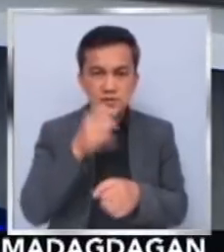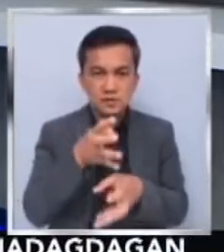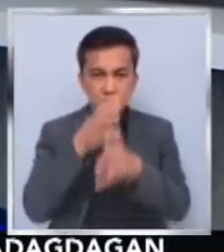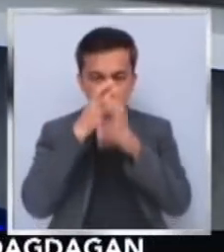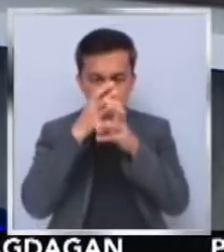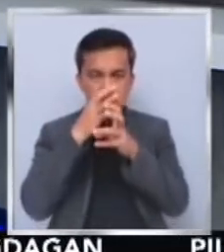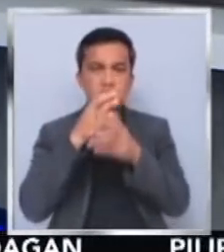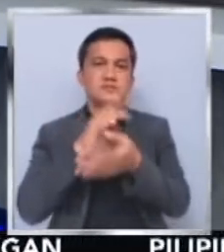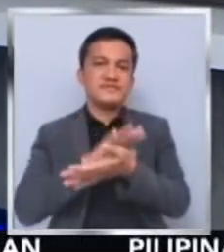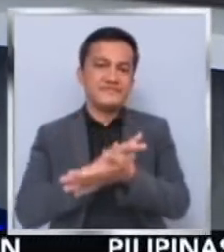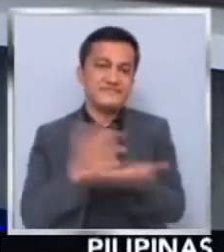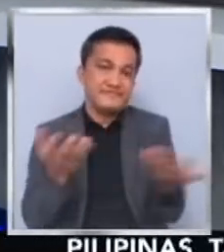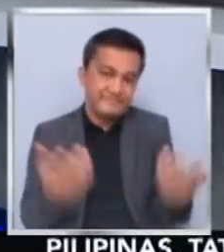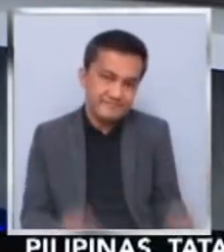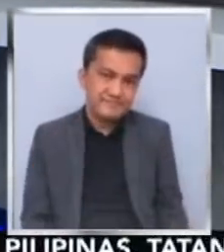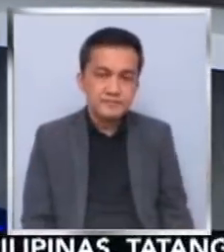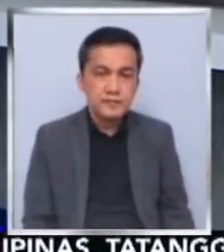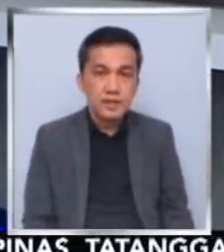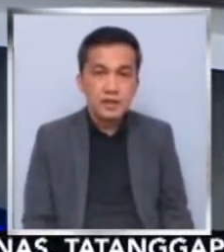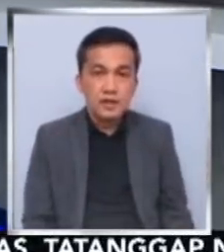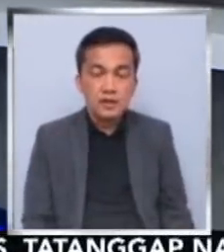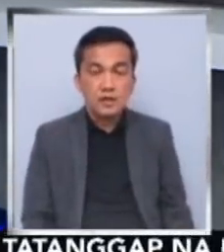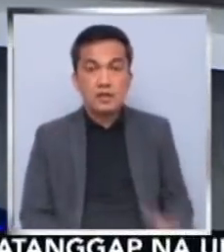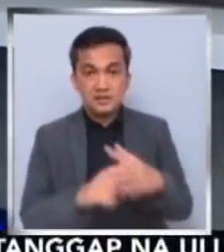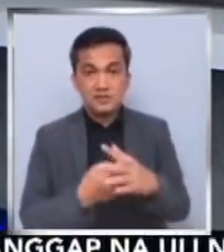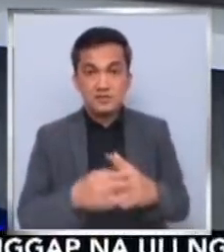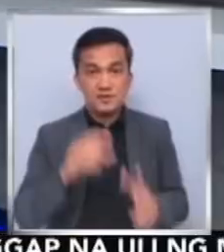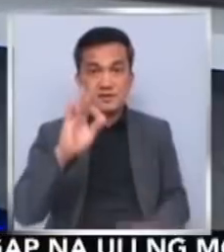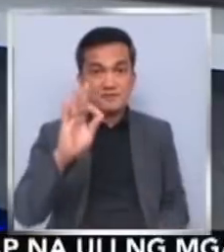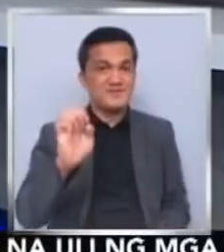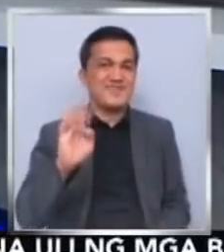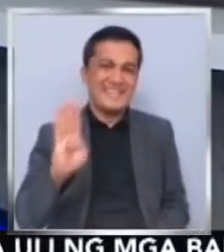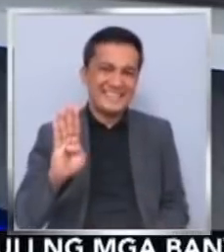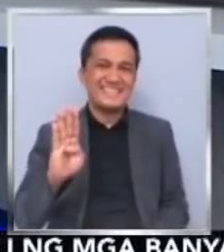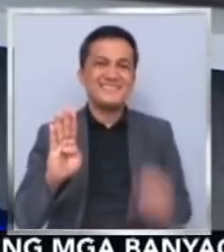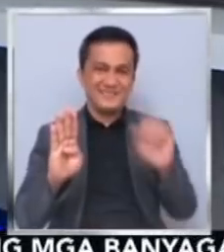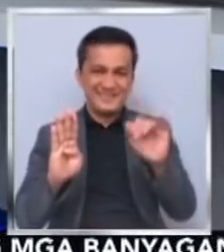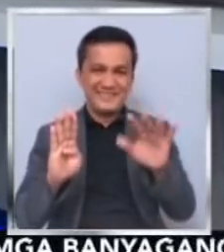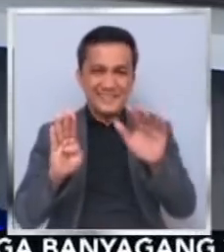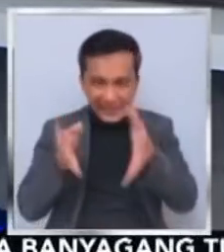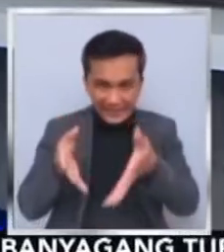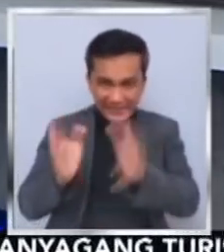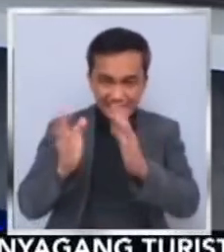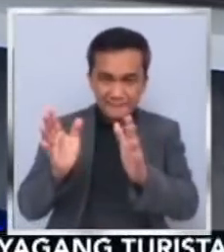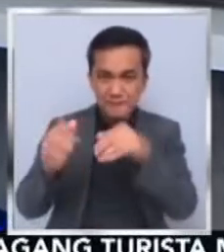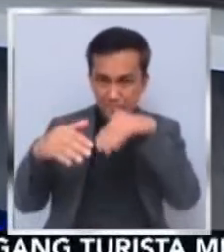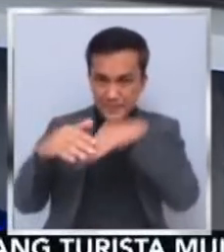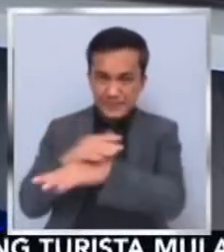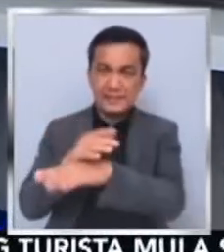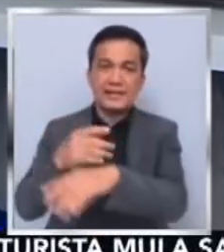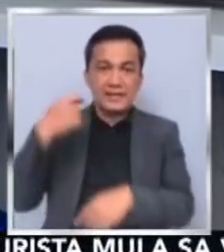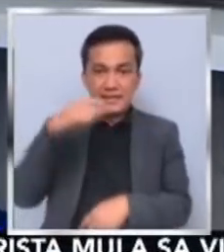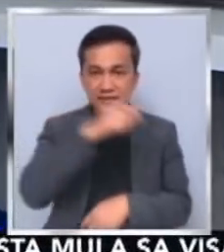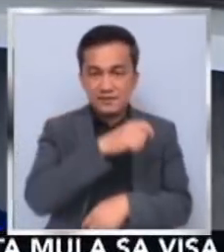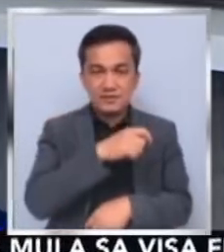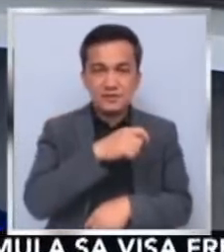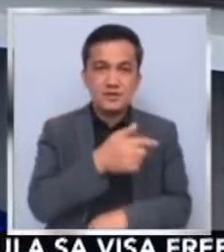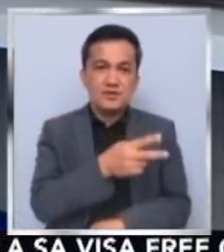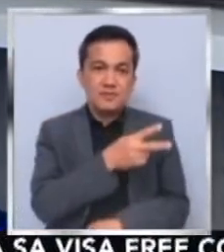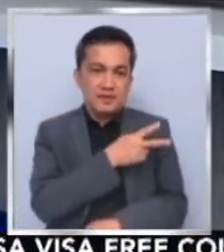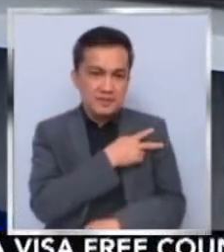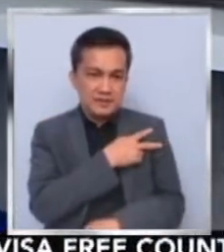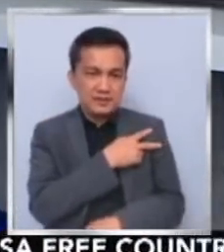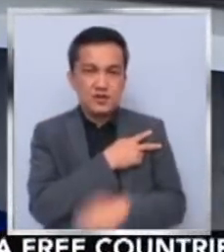pandemya. Pero simula sa February 15, papayagan na ulit makapasok sa Taiwan ang mga bakunadong